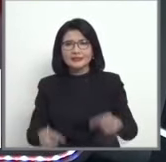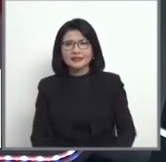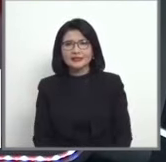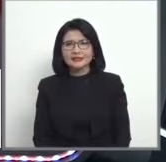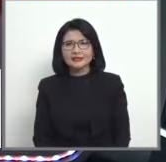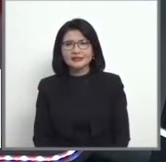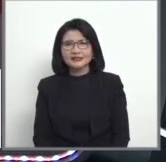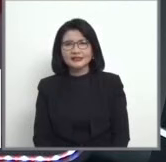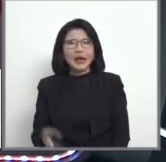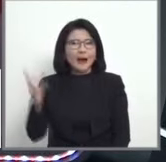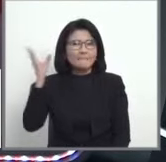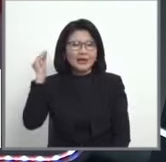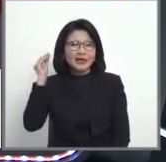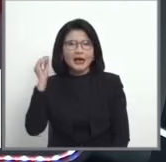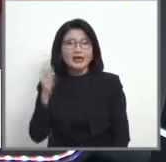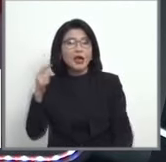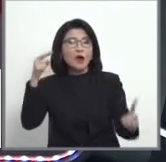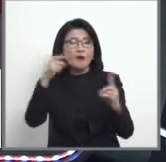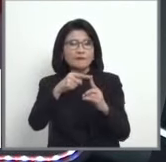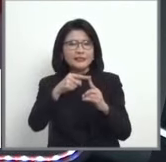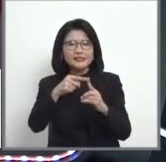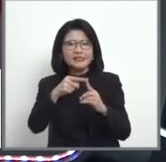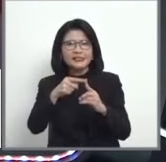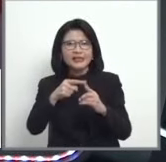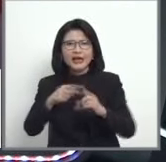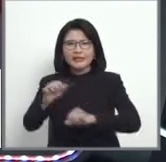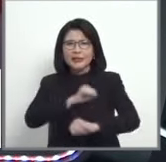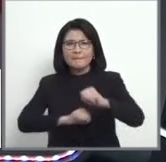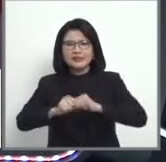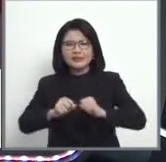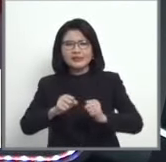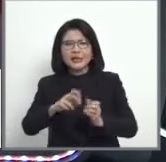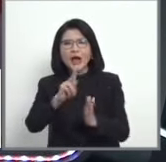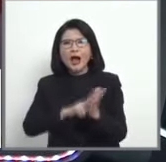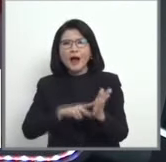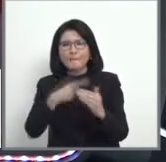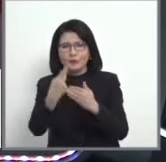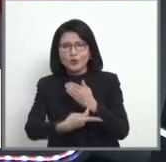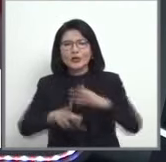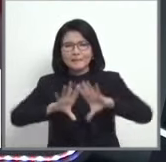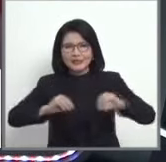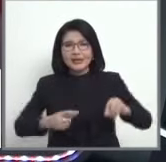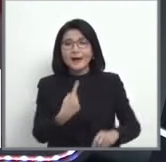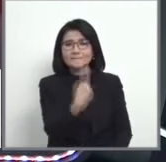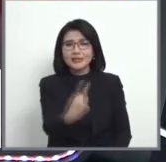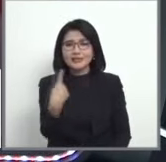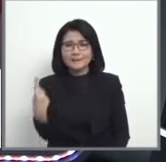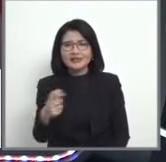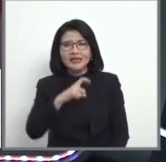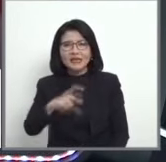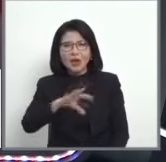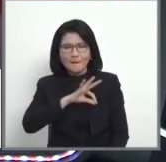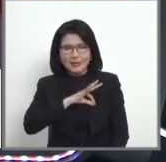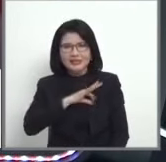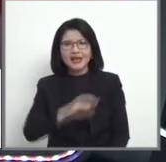mendengarkan visi misi dan program kerja masing-masing calon presiden ya andro dan